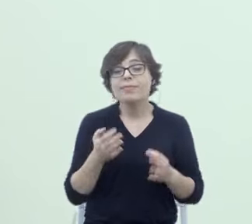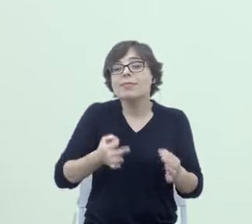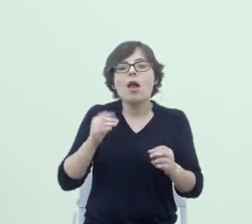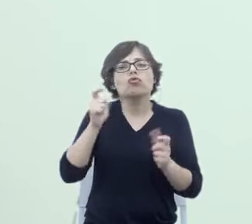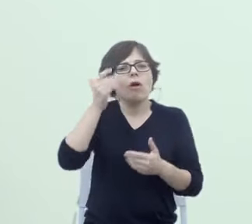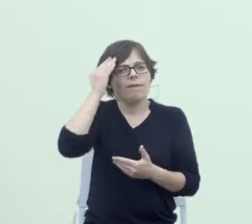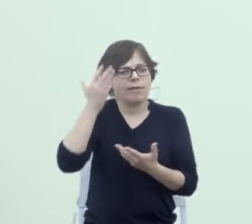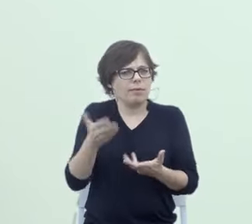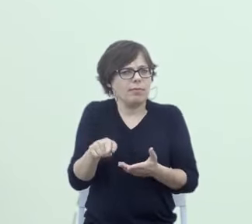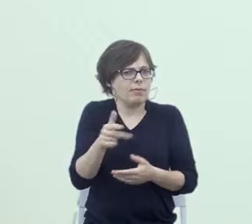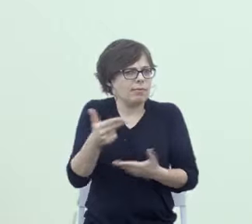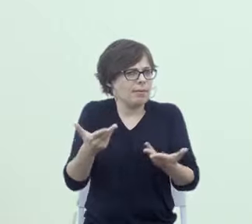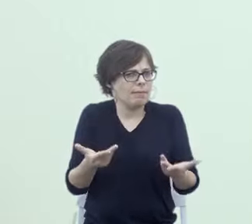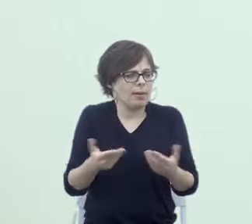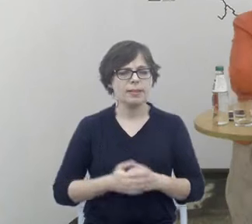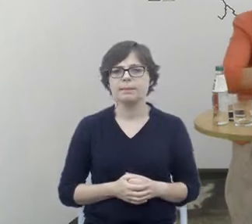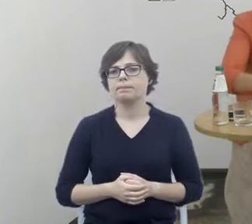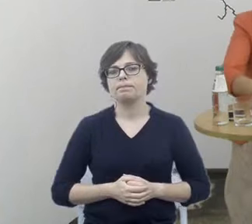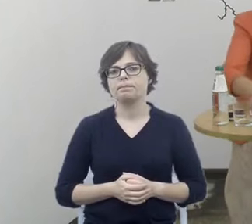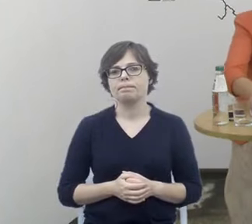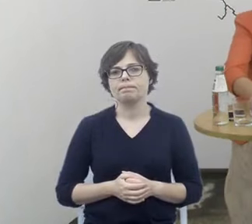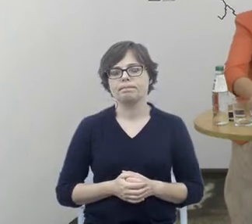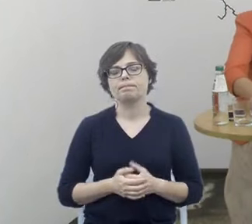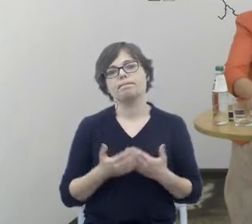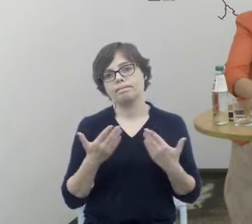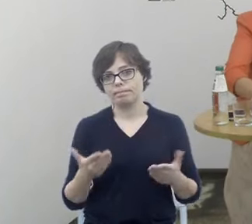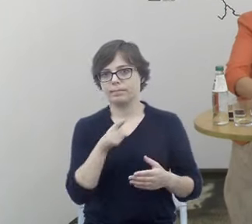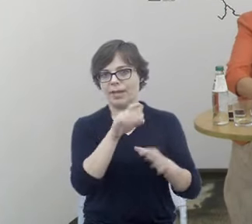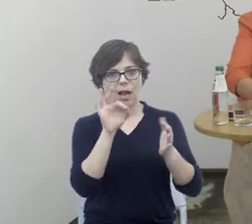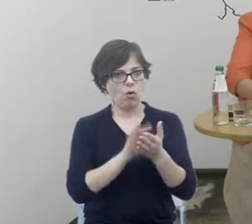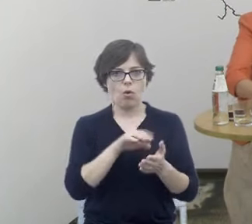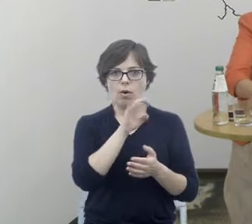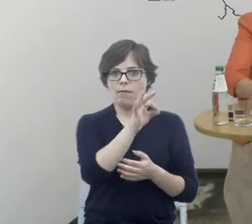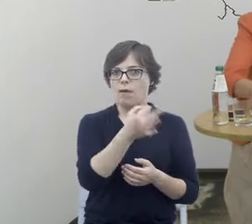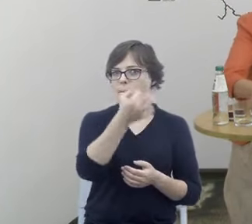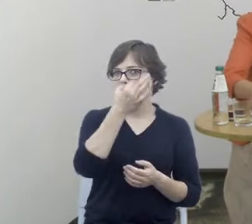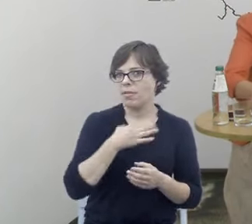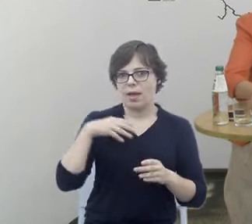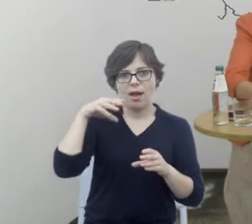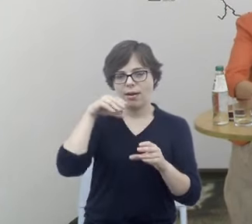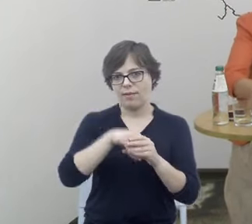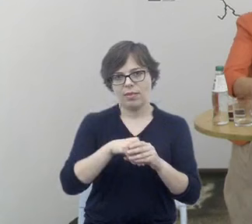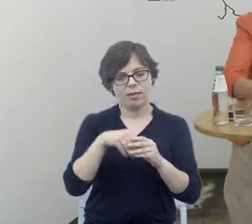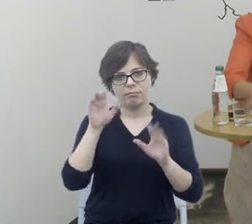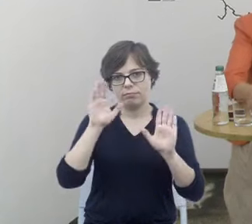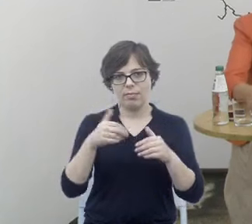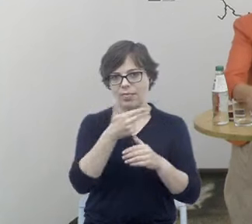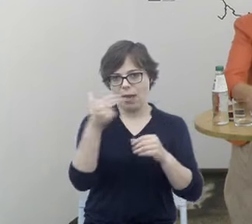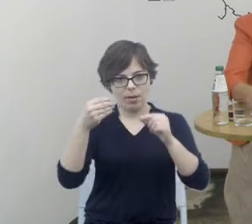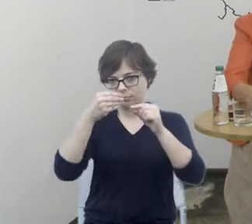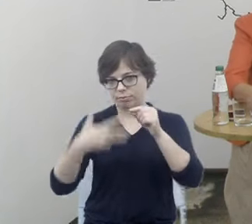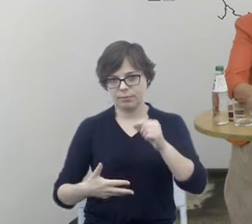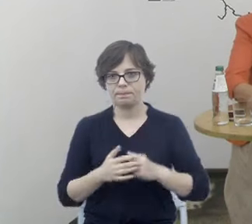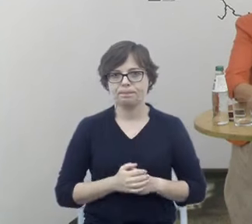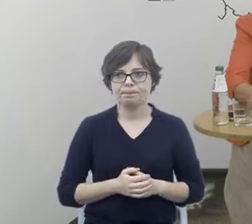obecnej na ten temat? No wiele wątków pani tutaj w tym obszernym pytaniu poruszyła,